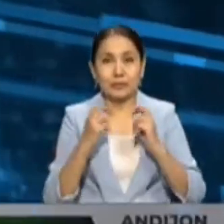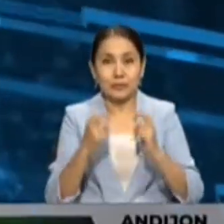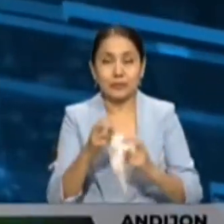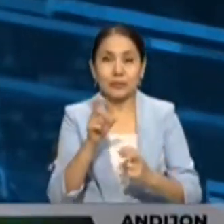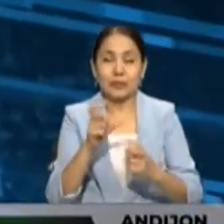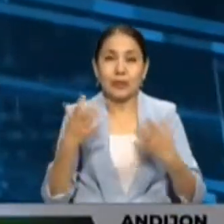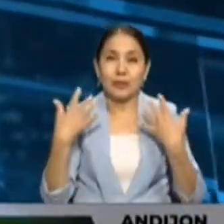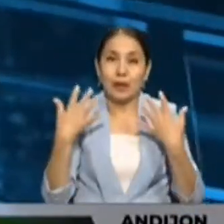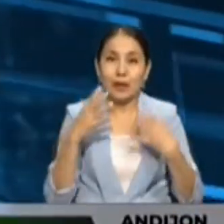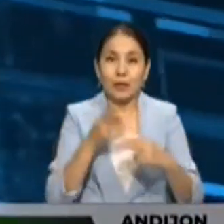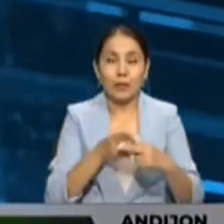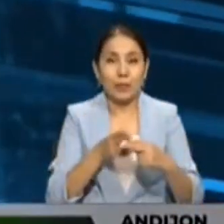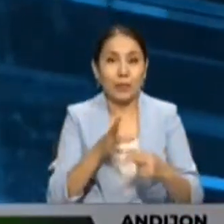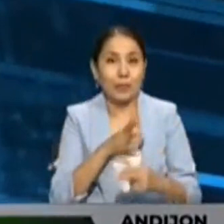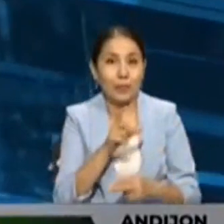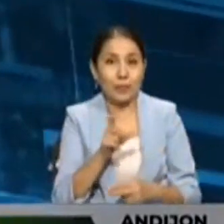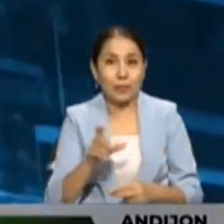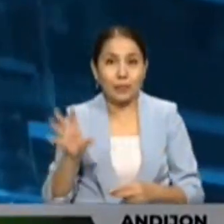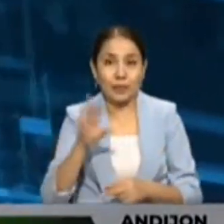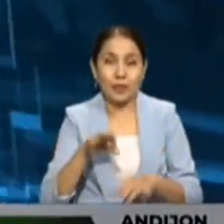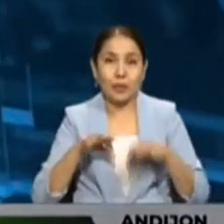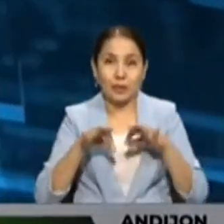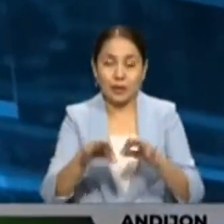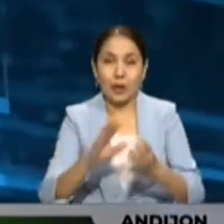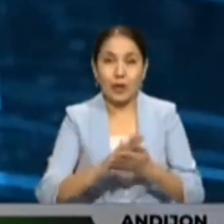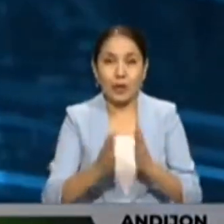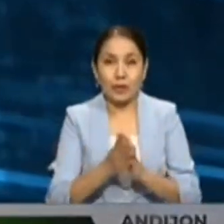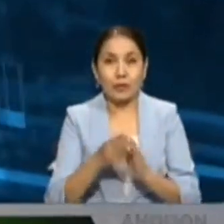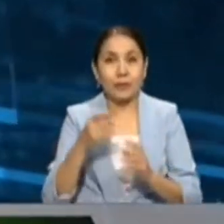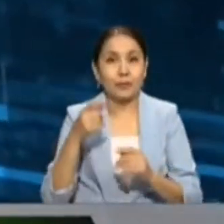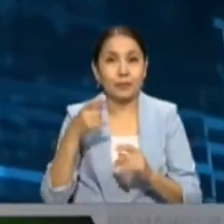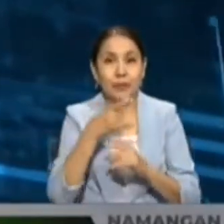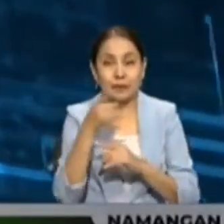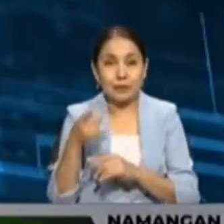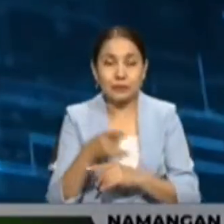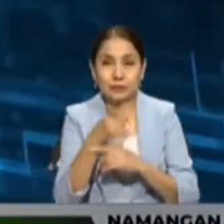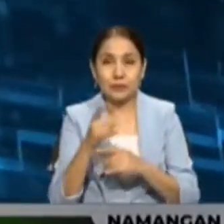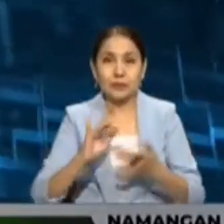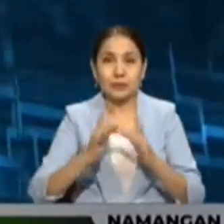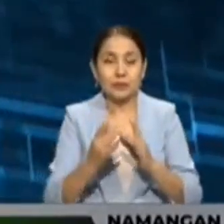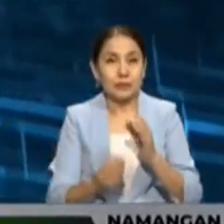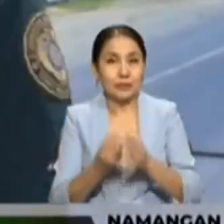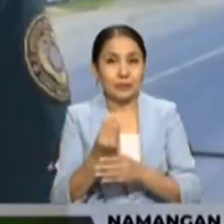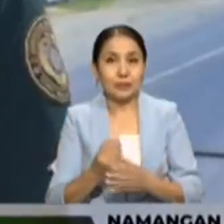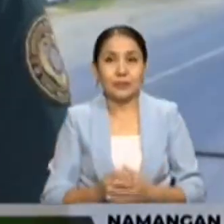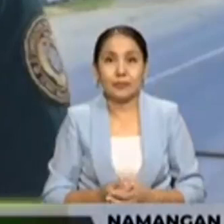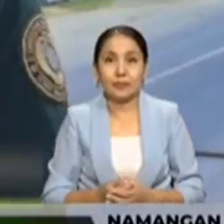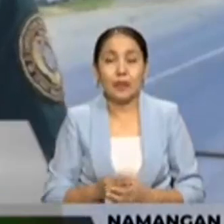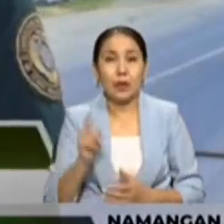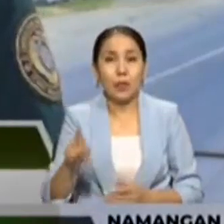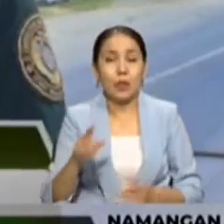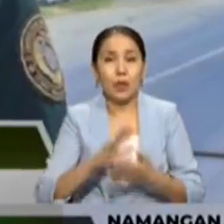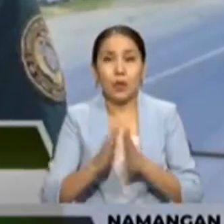dam olish vaqtida xalaqit bergan holda harakatlanib, holatni tasvirga olib, ijtimoiy tarmoqlarga tarqatib yuboradi. Mazkur